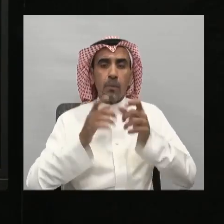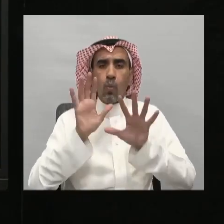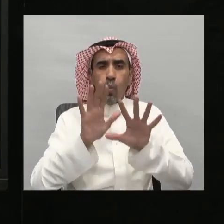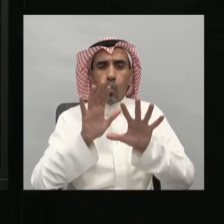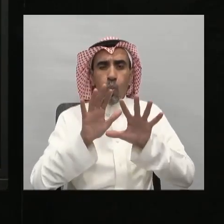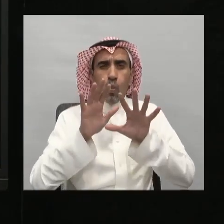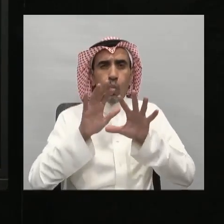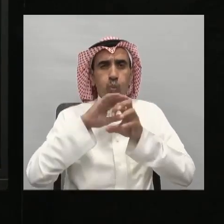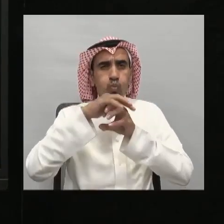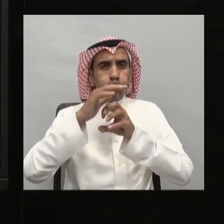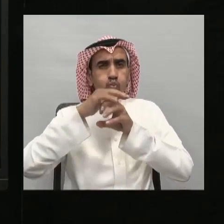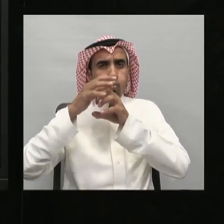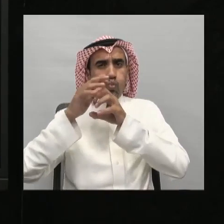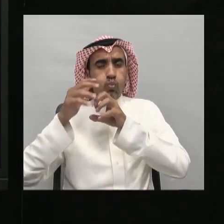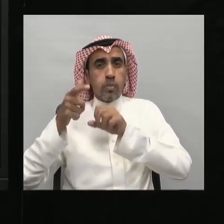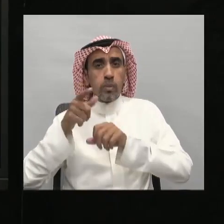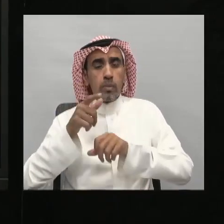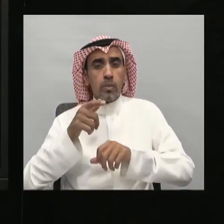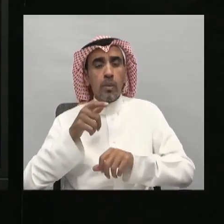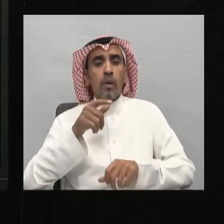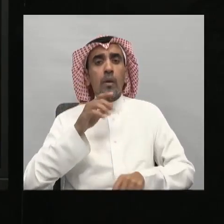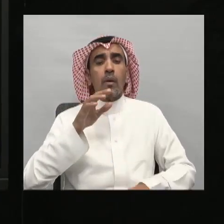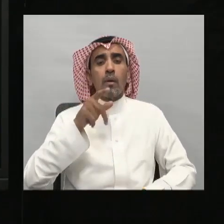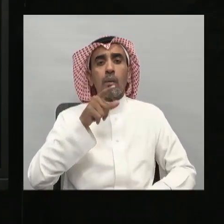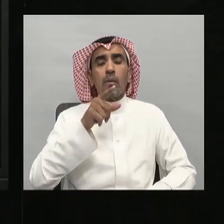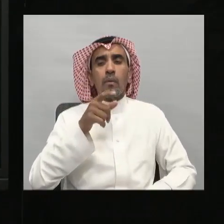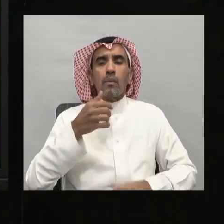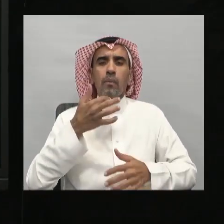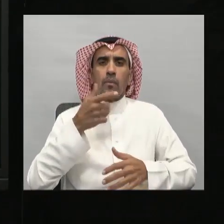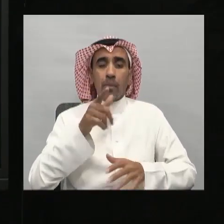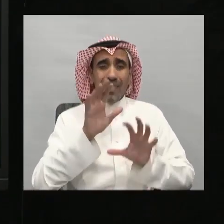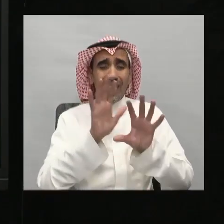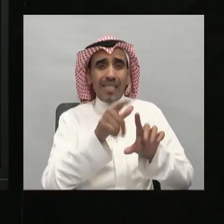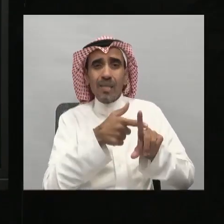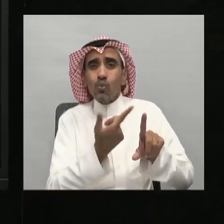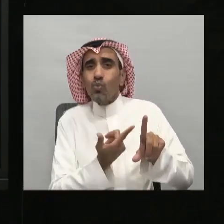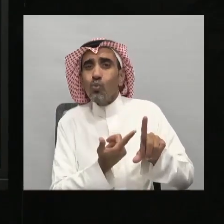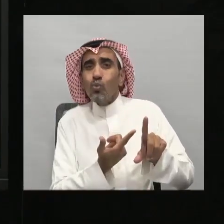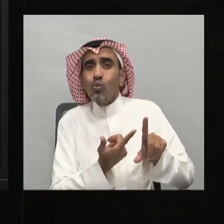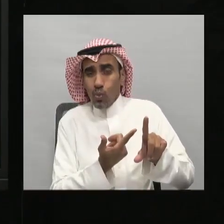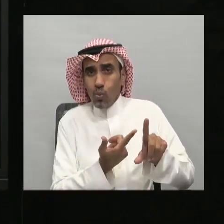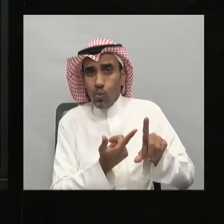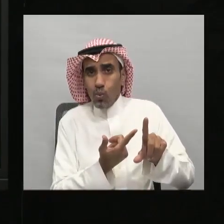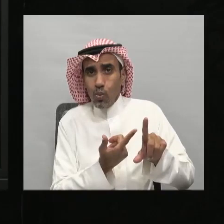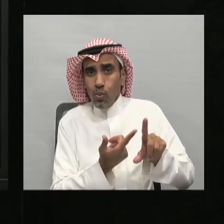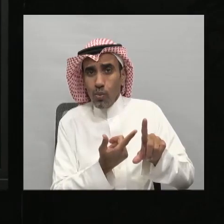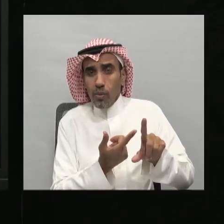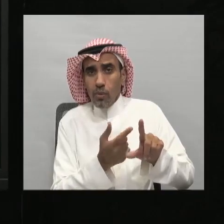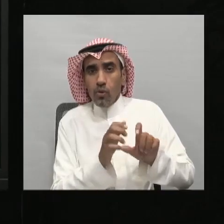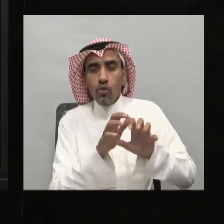هذه الأغطية الواقية من نفس المادة كربونات الكالسيوم سوف يتكون لدينا ماذا؟ سوف يتكون عندنا